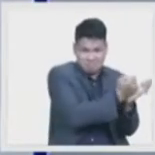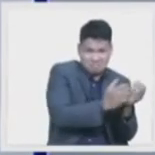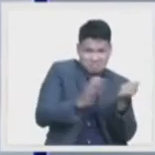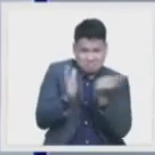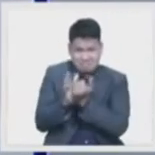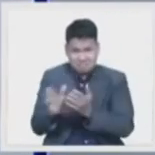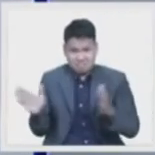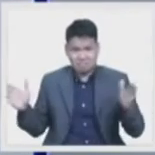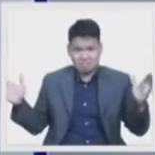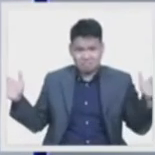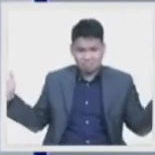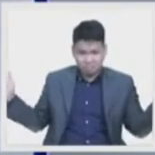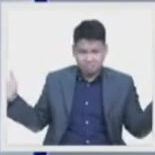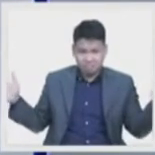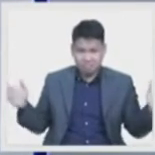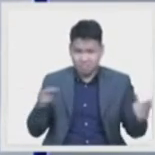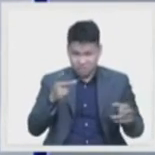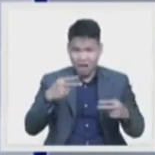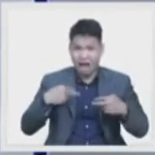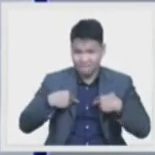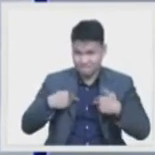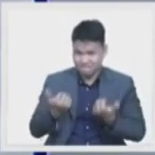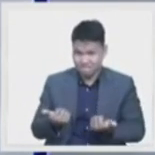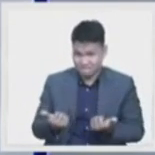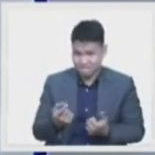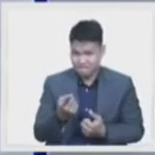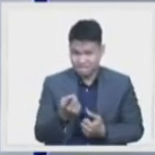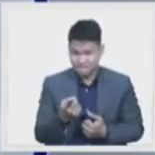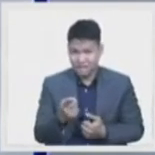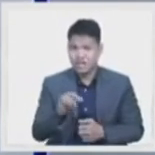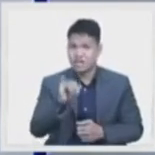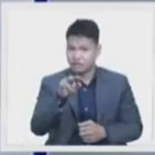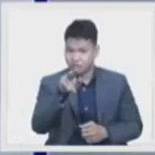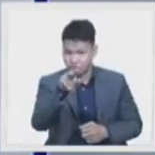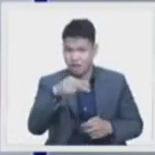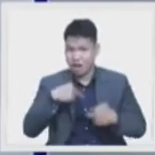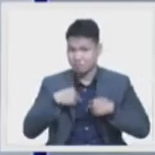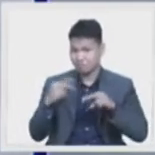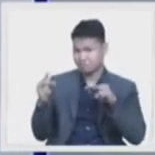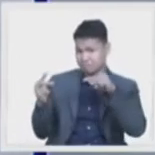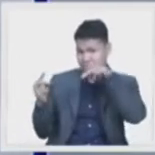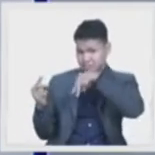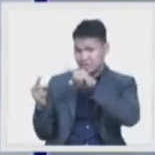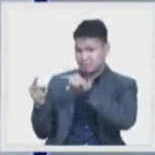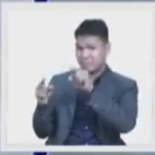sa dihang gilansang si Kristo? If you were there, according to the song, you could have